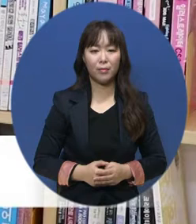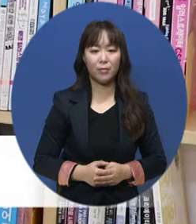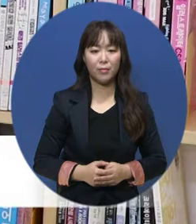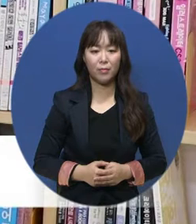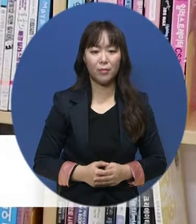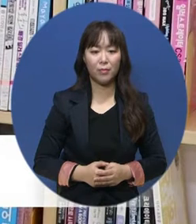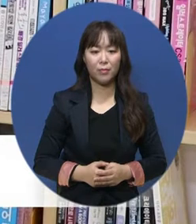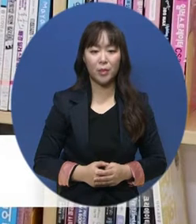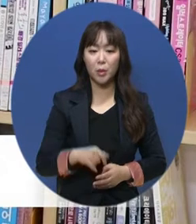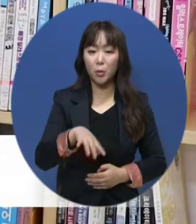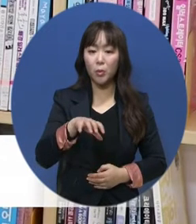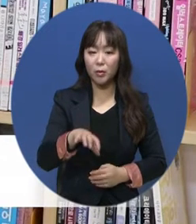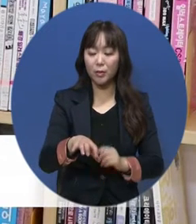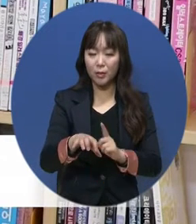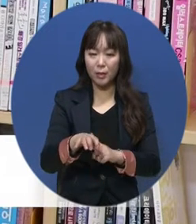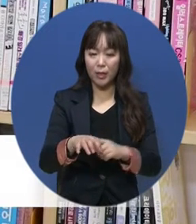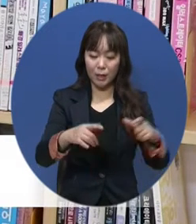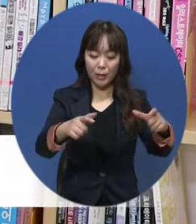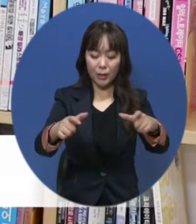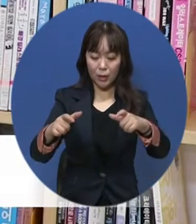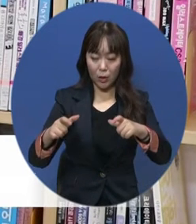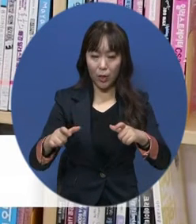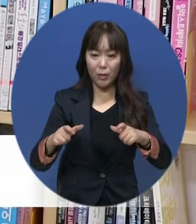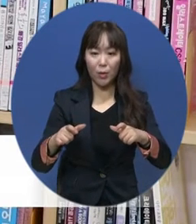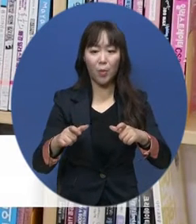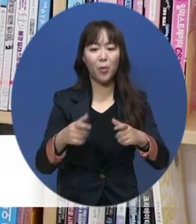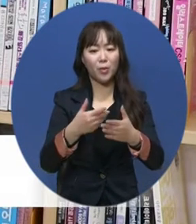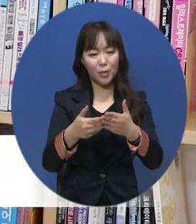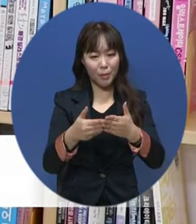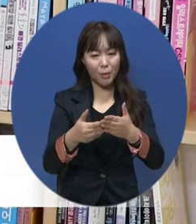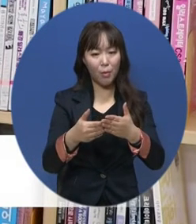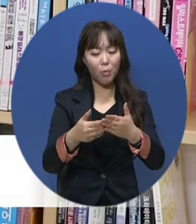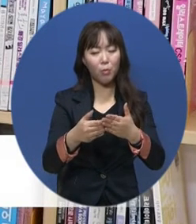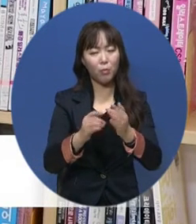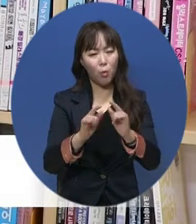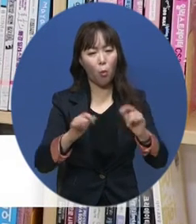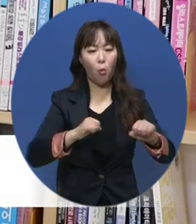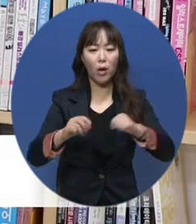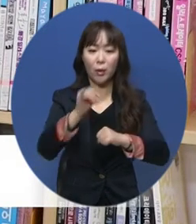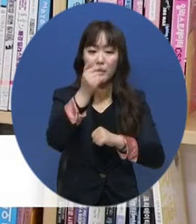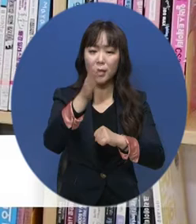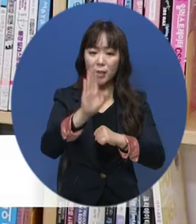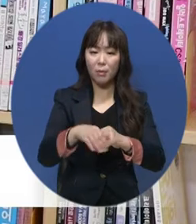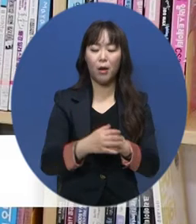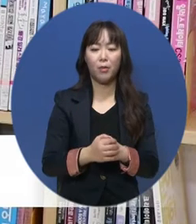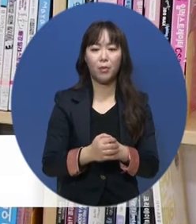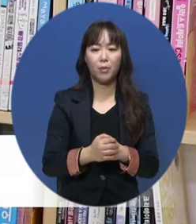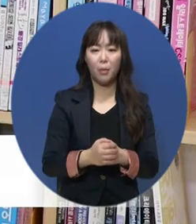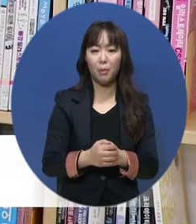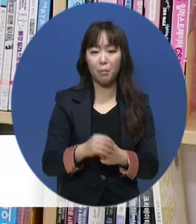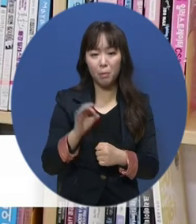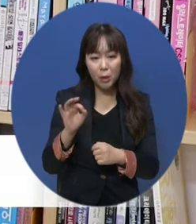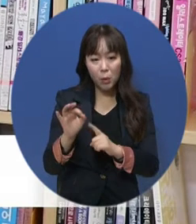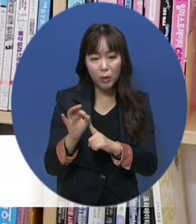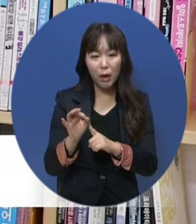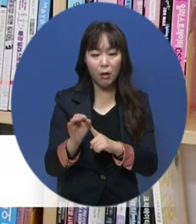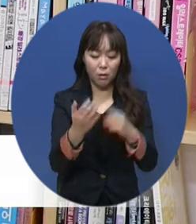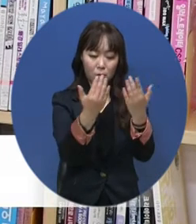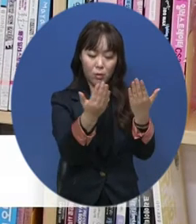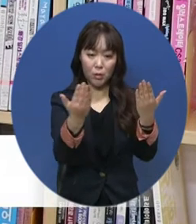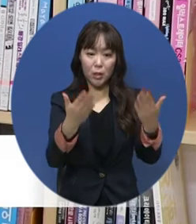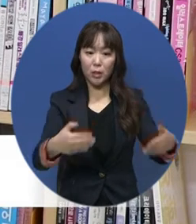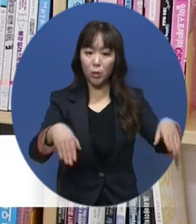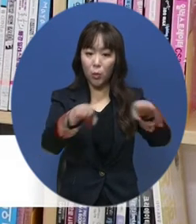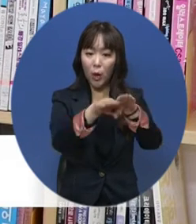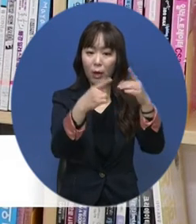갤러리 연향은 지역에서 이렇게 작품 활동을 하지만은 그 뭐 비용이나 전시관이나